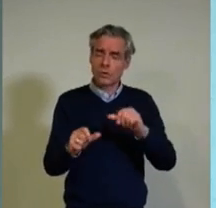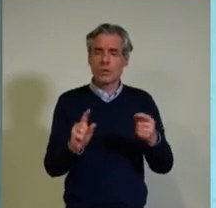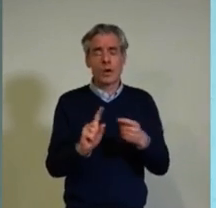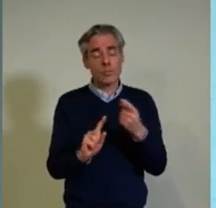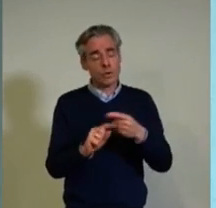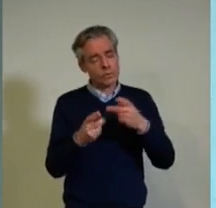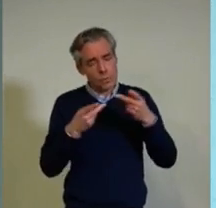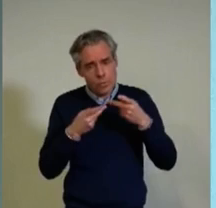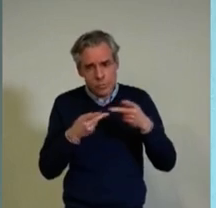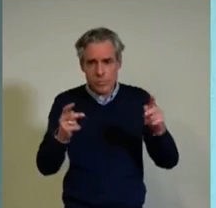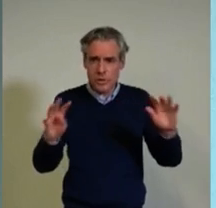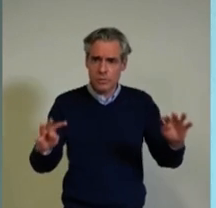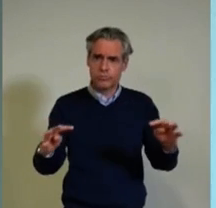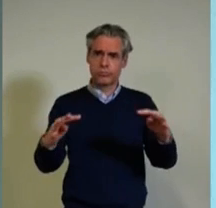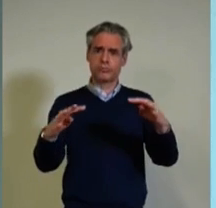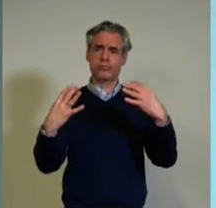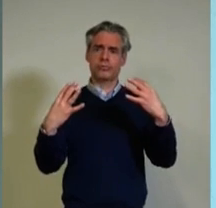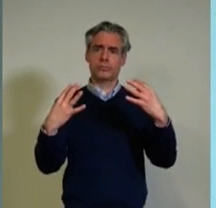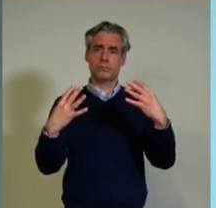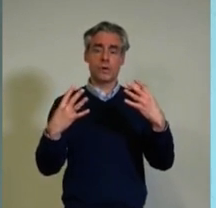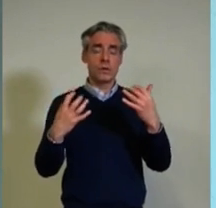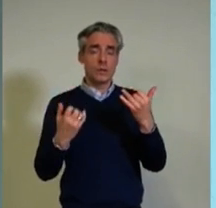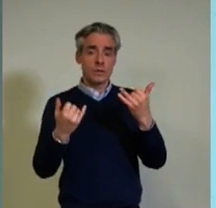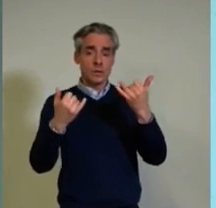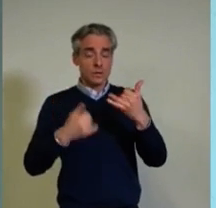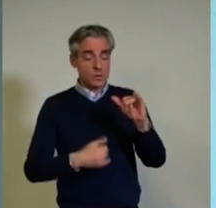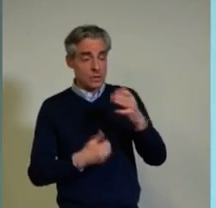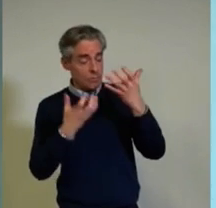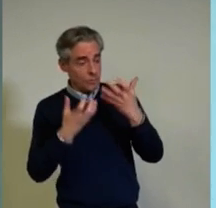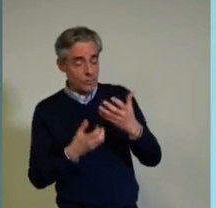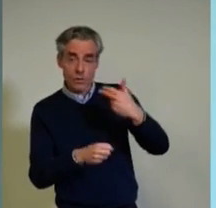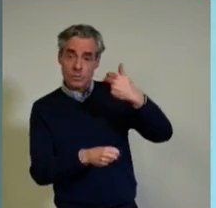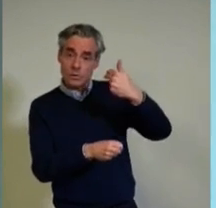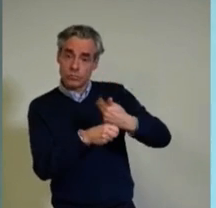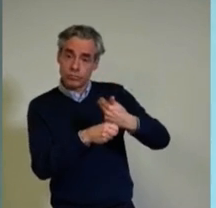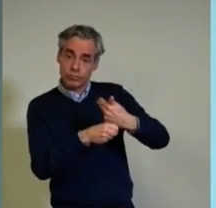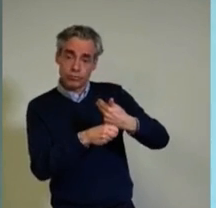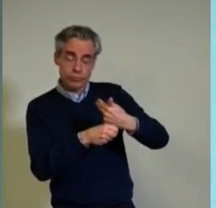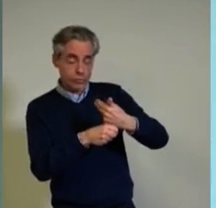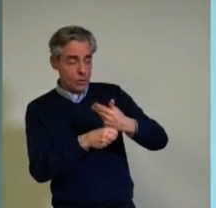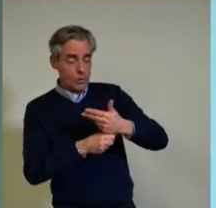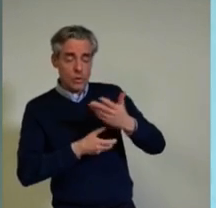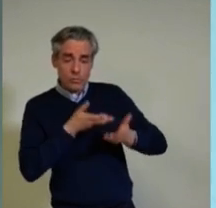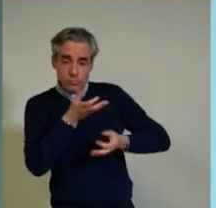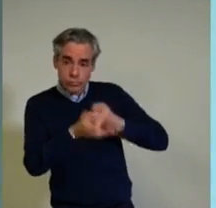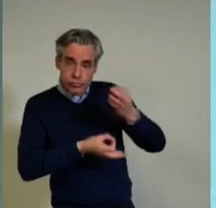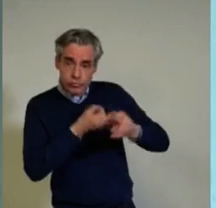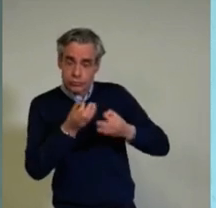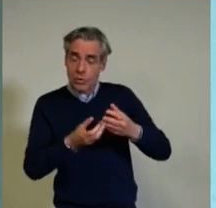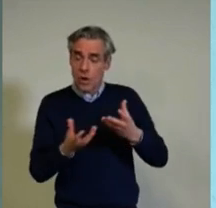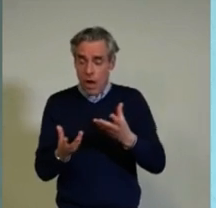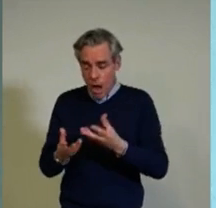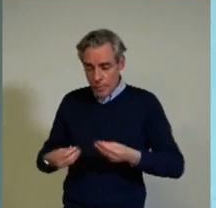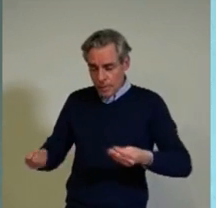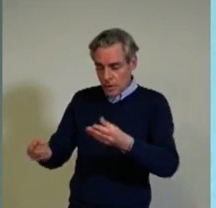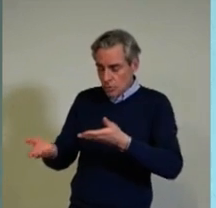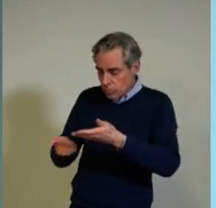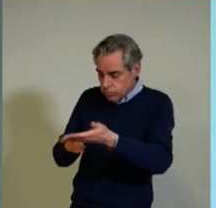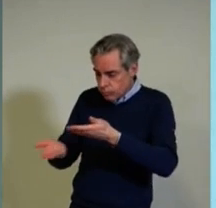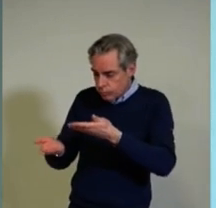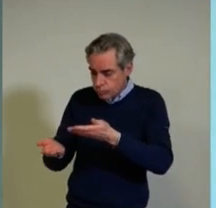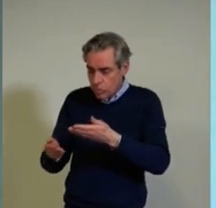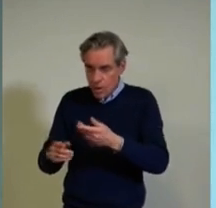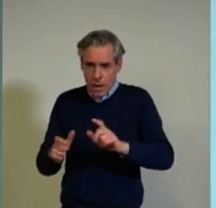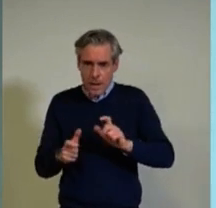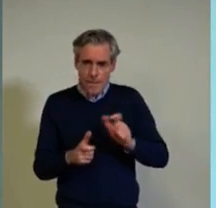souhaite qu'il y ait des retransmissions publiques, une concertation avec les habitants, ce n'est pas pour se